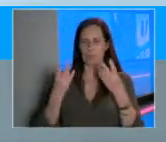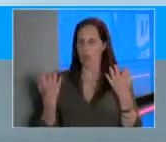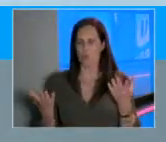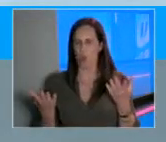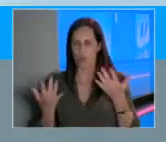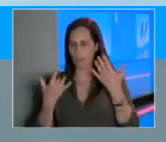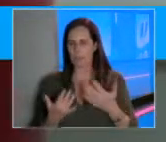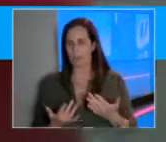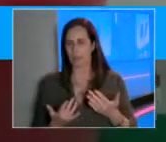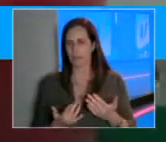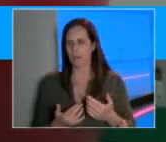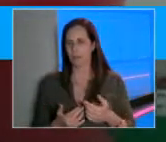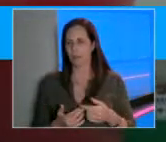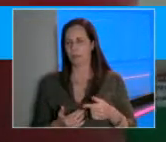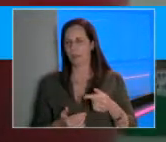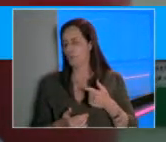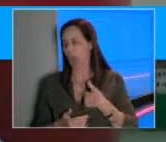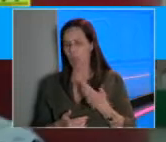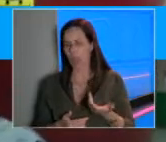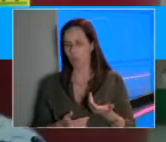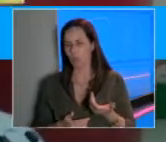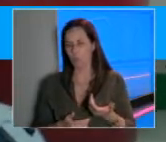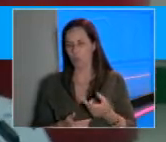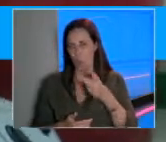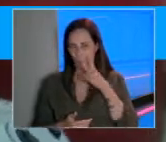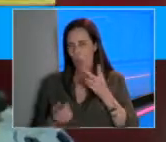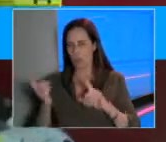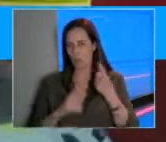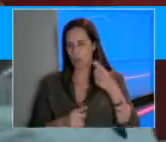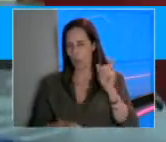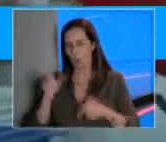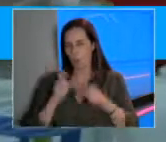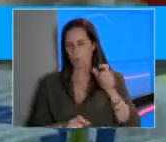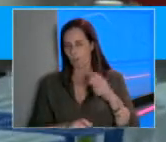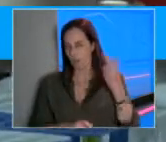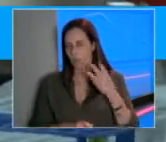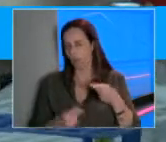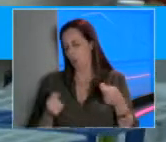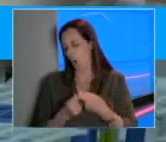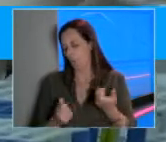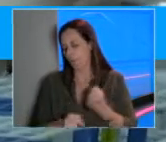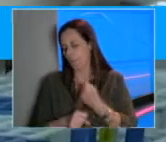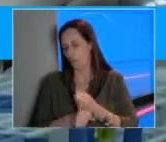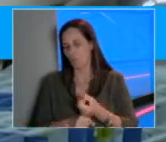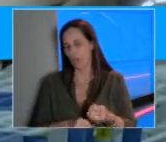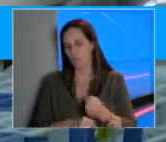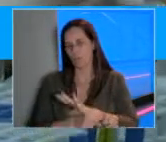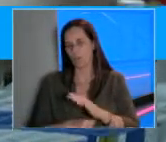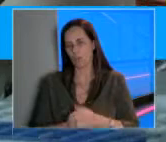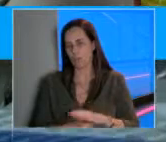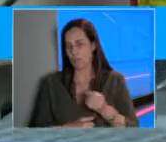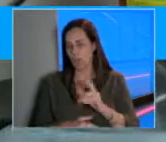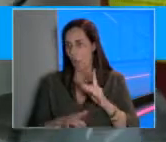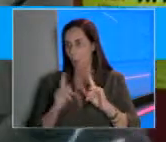גדולה למספר הזה, כאשר אנחנו מסתכלים על מה שקורה באוכלוסייה, זה יהיה כמובן תלוי בפעילות של הנגיף. ואם